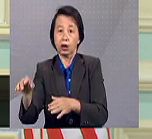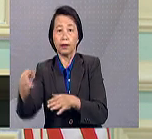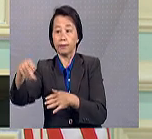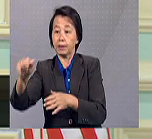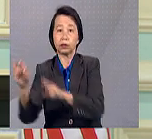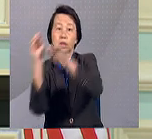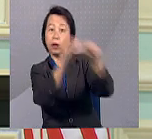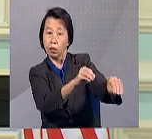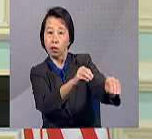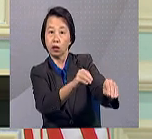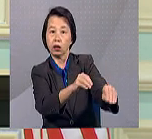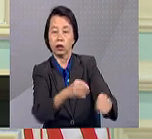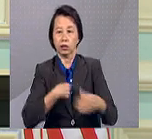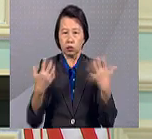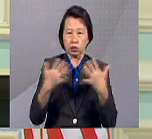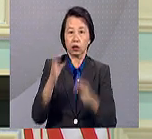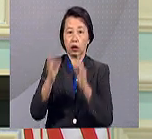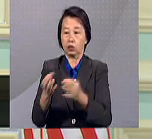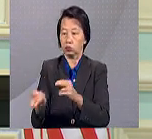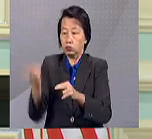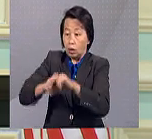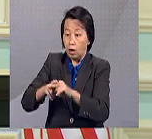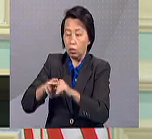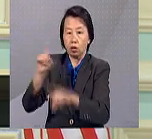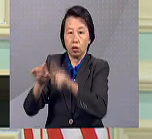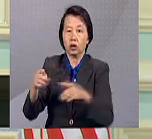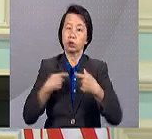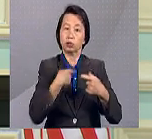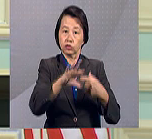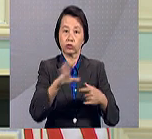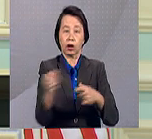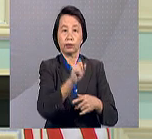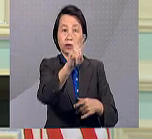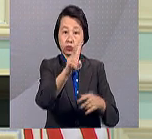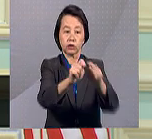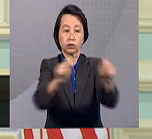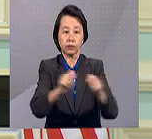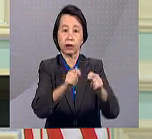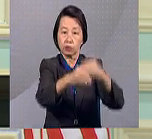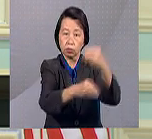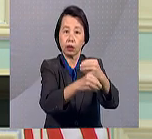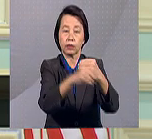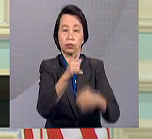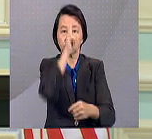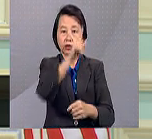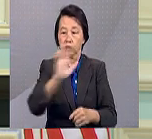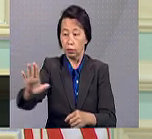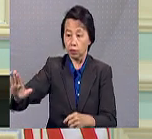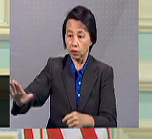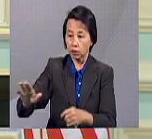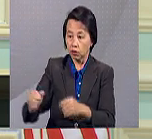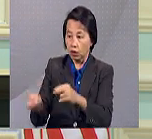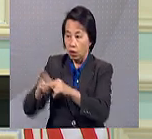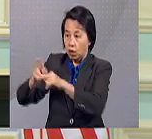Dan kita takut seperti soalan tadi, kalau berlaku peningkatan, kita dah ada ambil dua lagi tempat untuk pastikan mereka